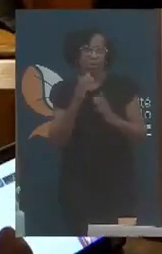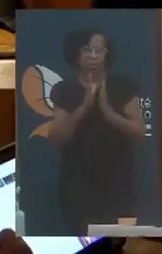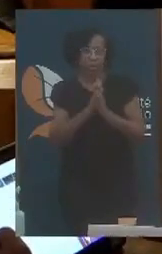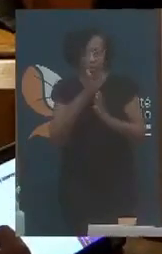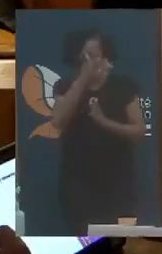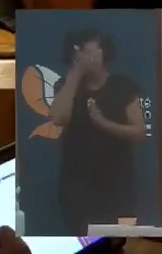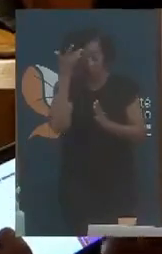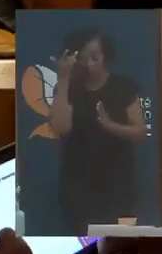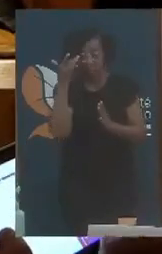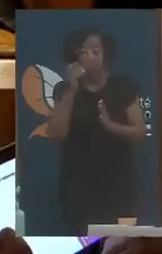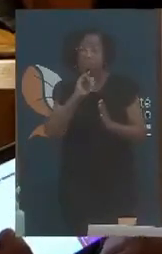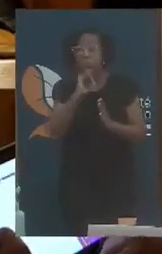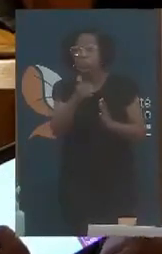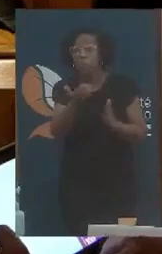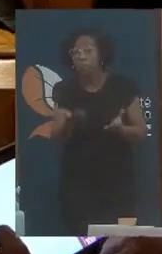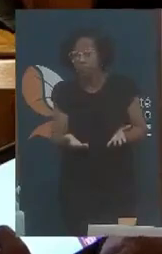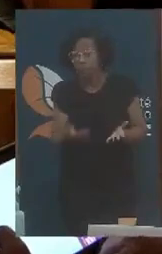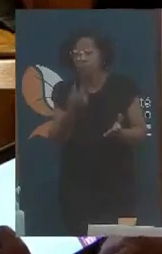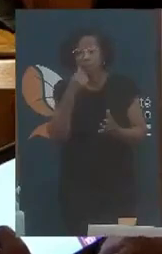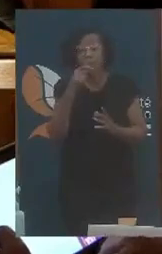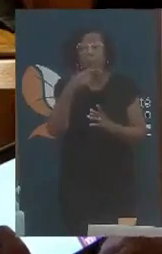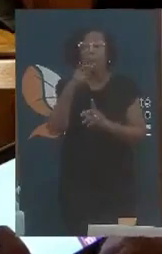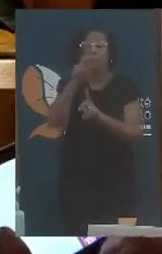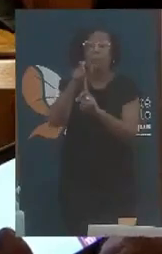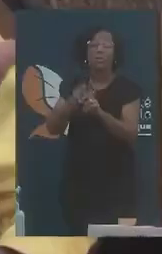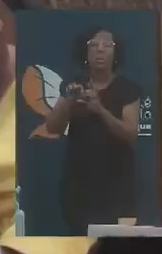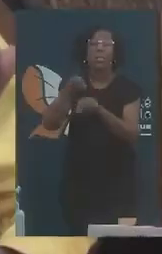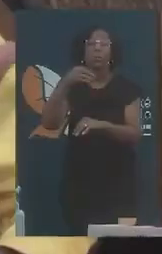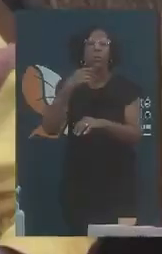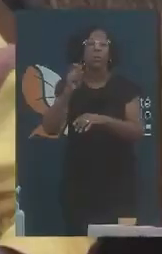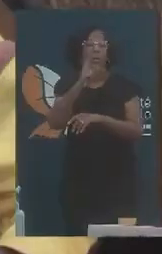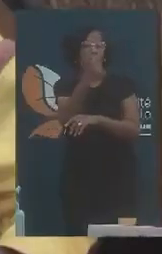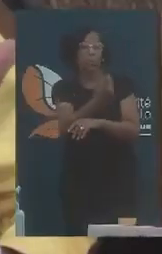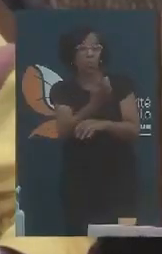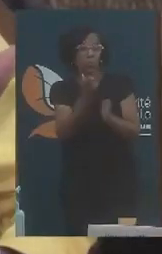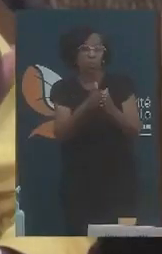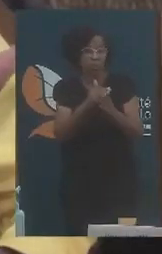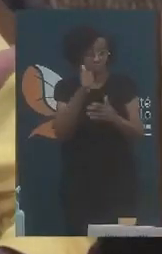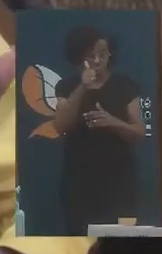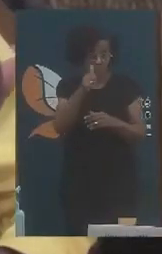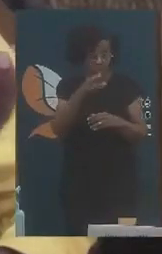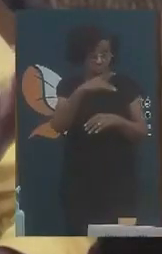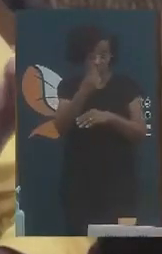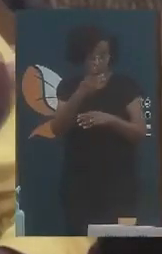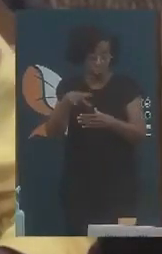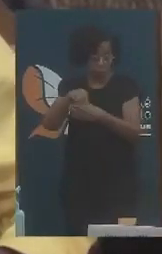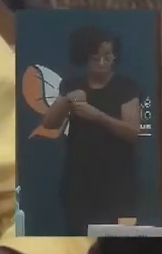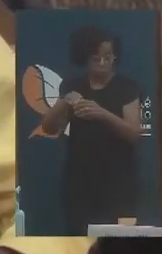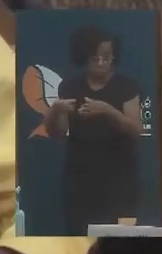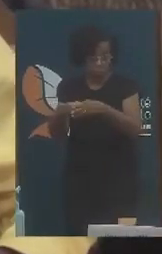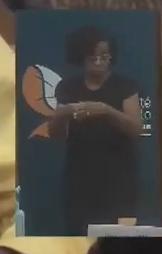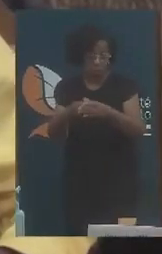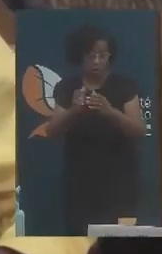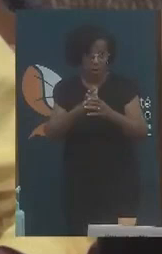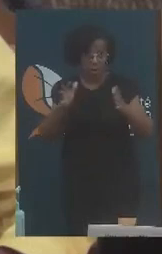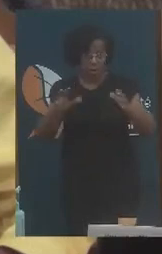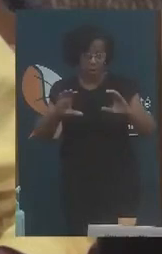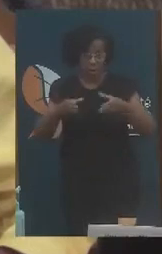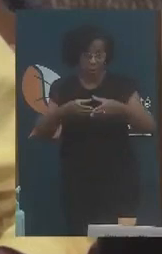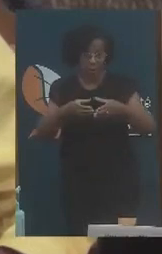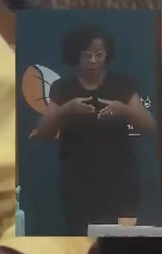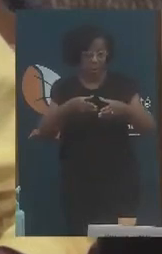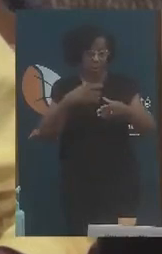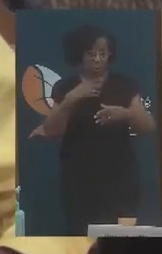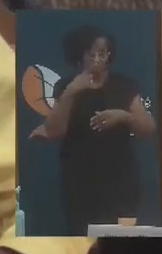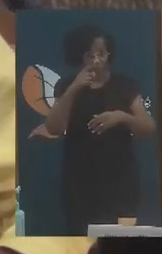monsieur, si vous parlez de cet élu qui a posé les 2 questions, pour moi, il fait partie toujours du groupe de Grand Assemblée. Donc, je considère que ces